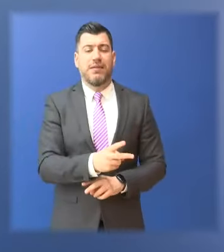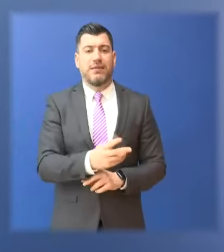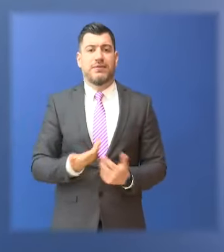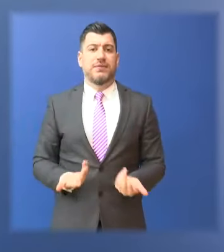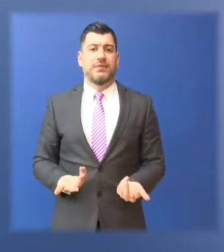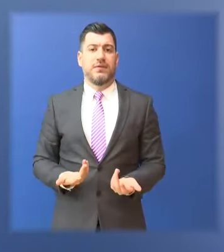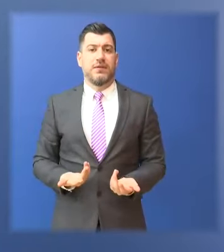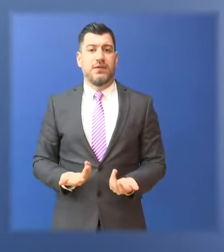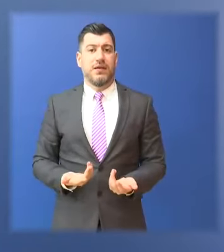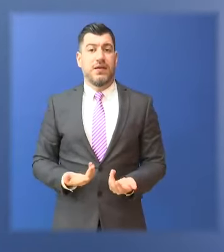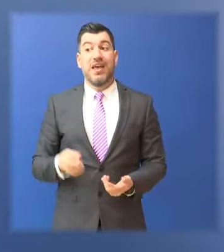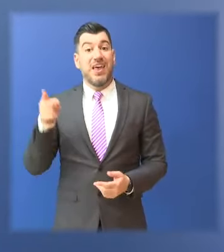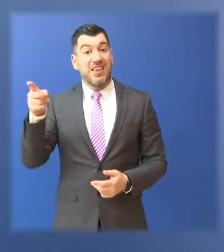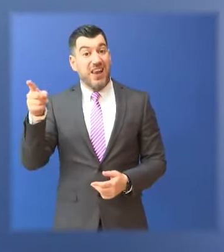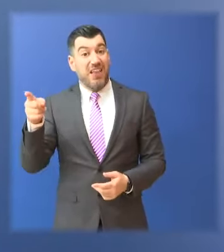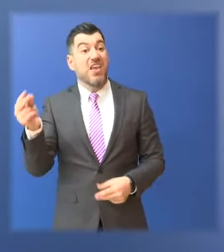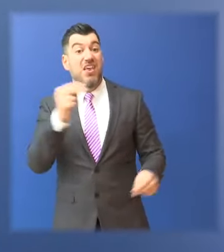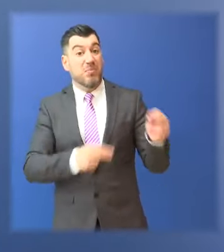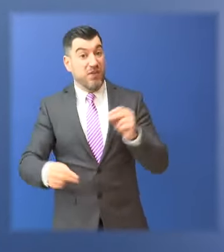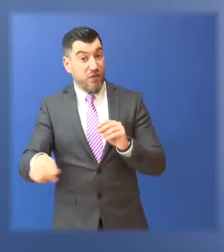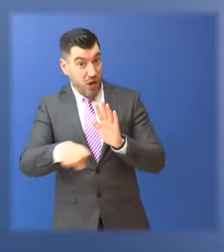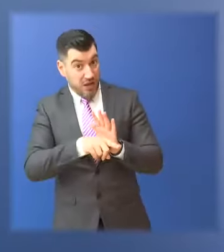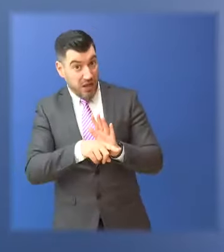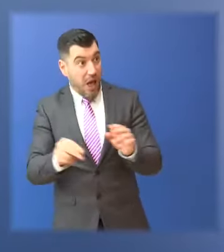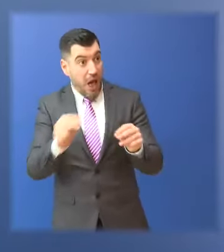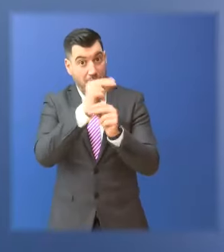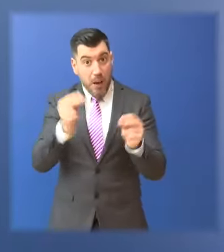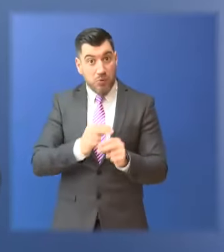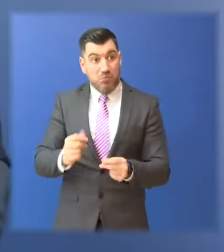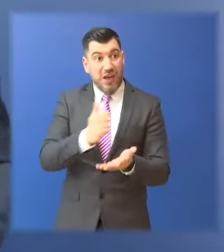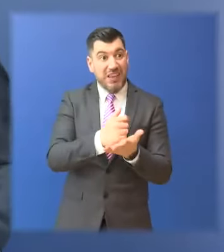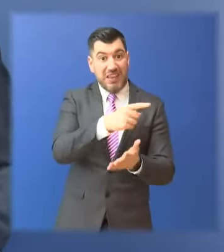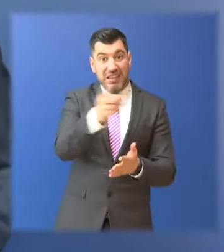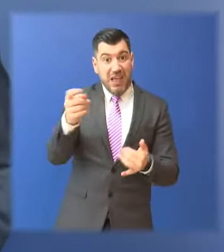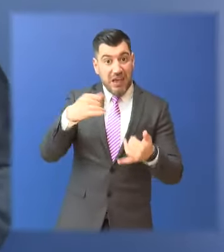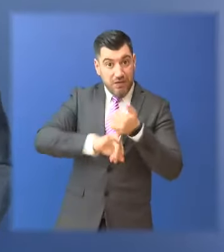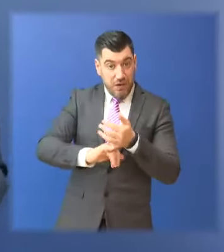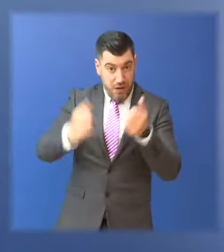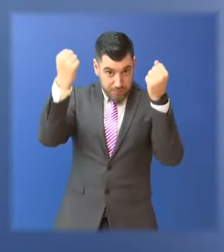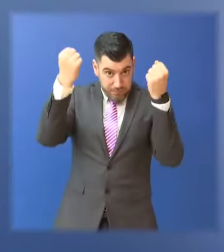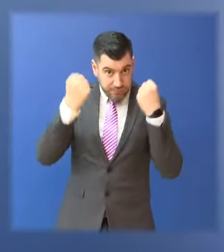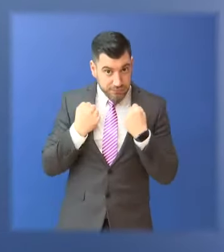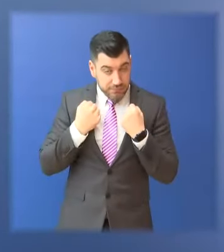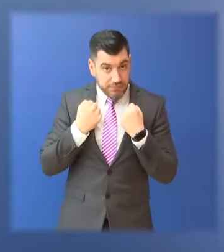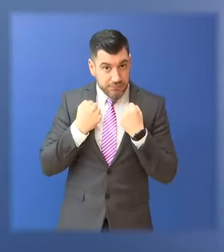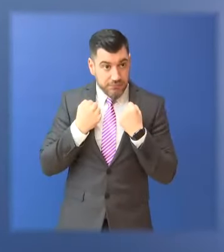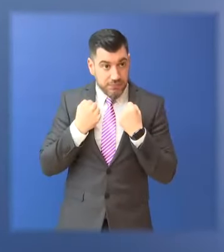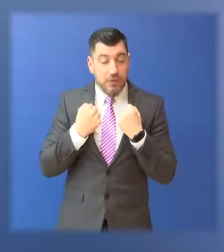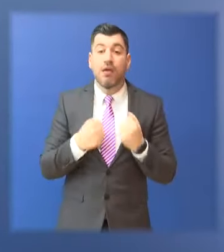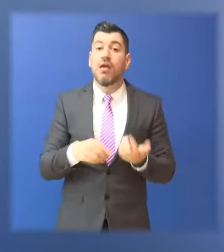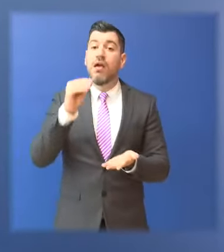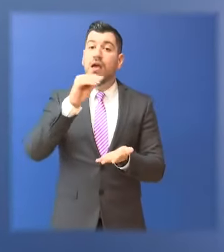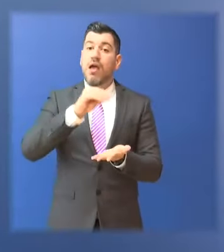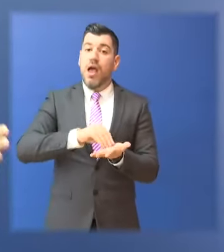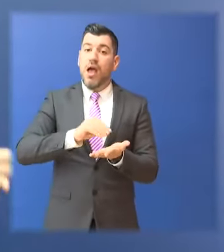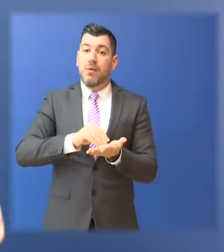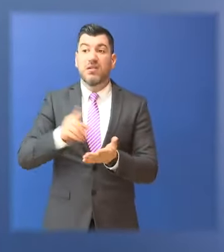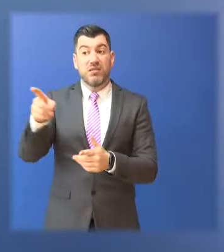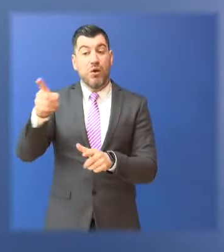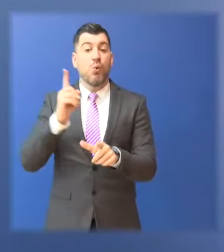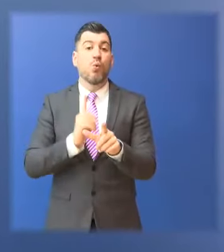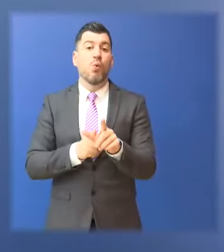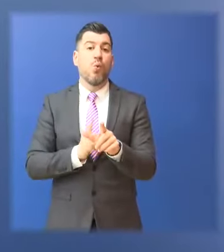χρόνια για αυτούς τους ανθρώπους. Και βέβαια δεν μπορώ να μην αναφερθώ και στο ΚΚΕ, που εκπροσωπεί ένα